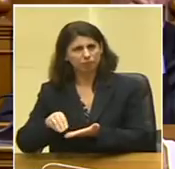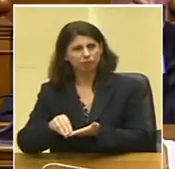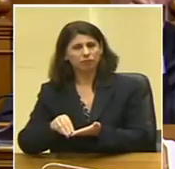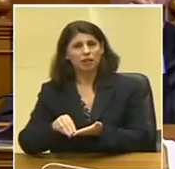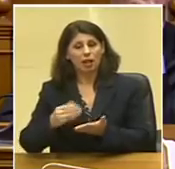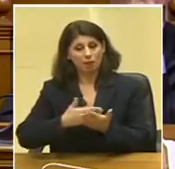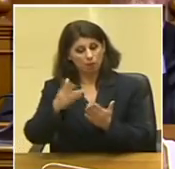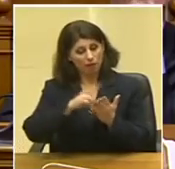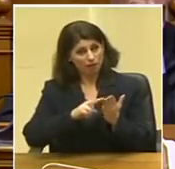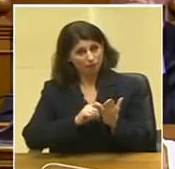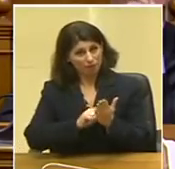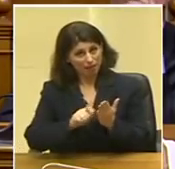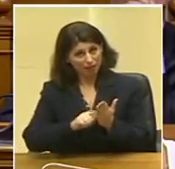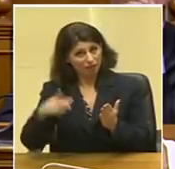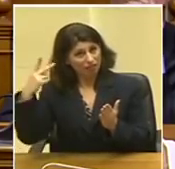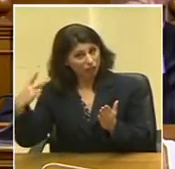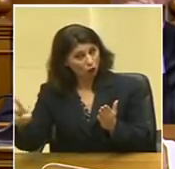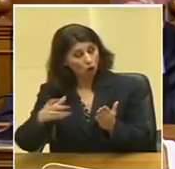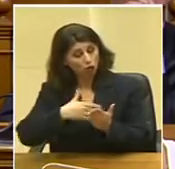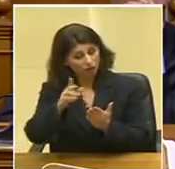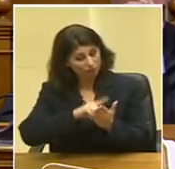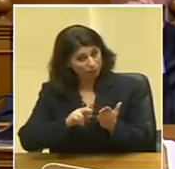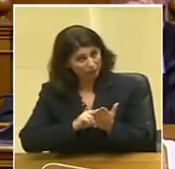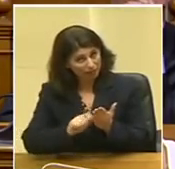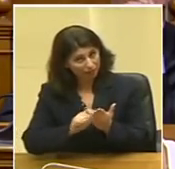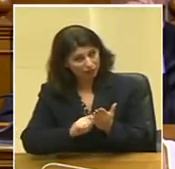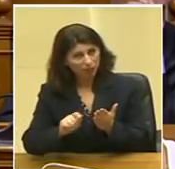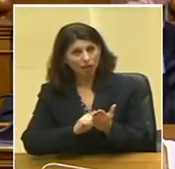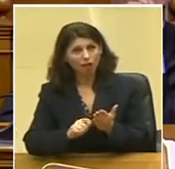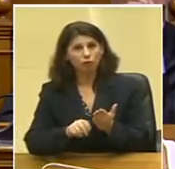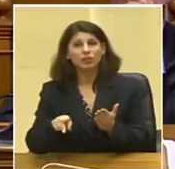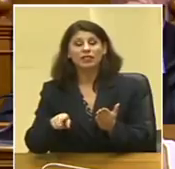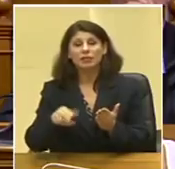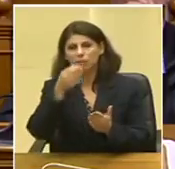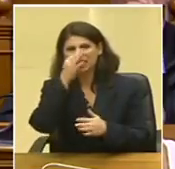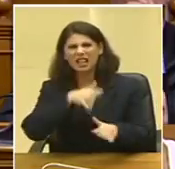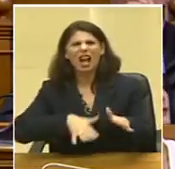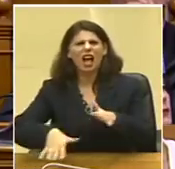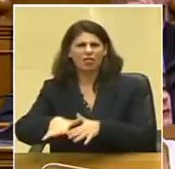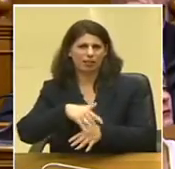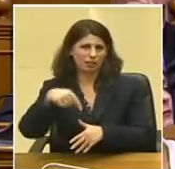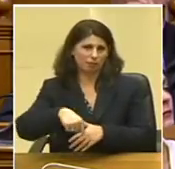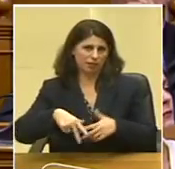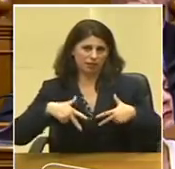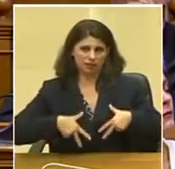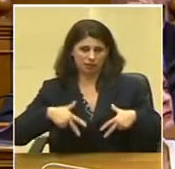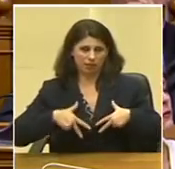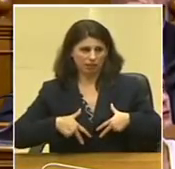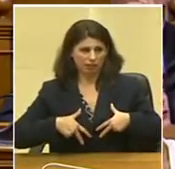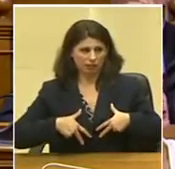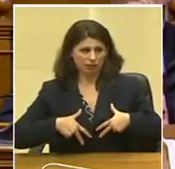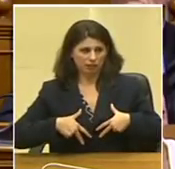από δημοσιεύματα των δικών του εφημερίδων σε σχέση με σκάνδαλα της σημερινής κυβέρνησης.